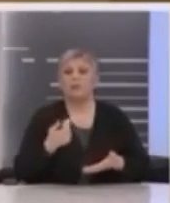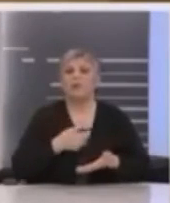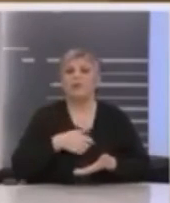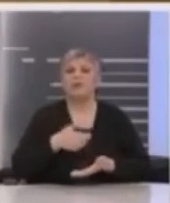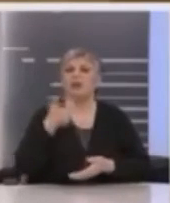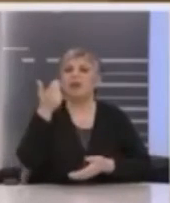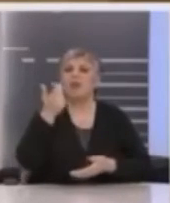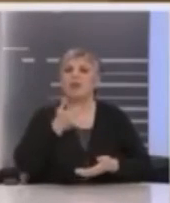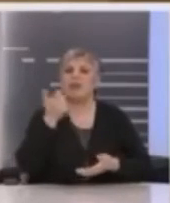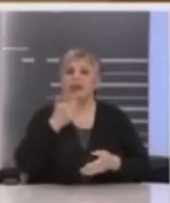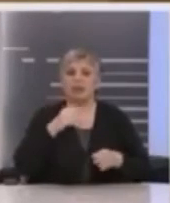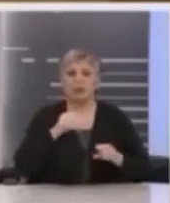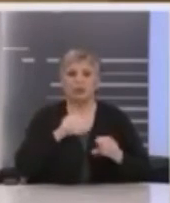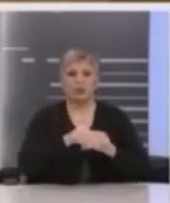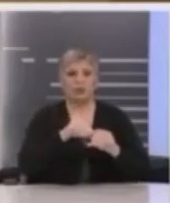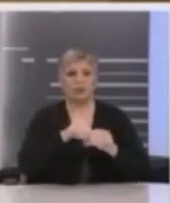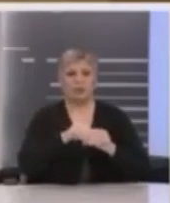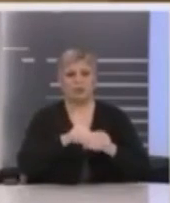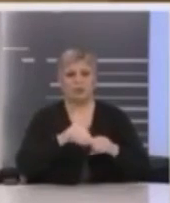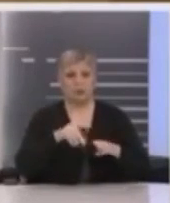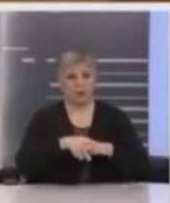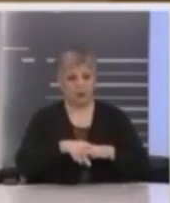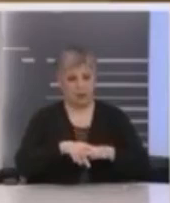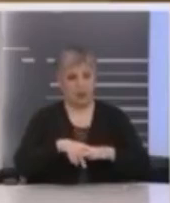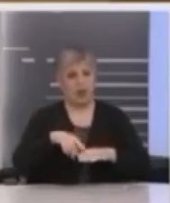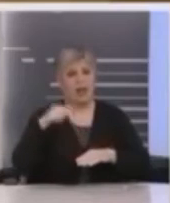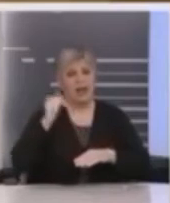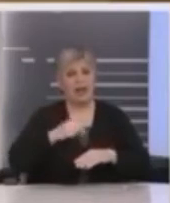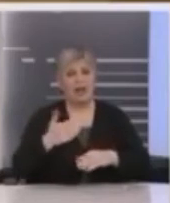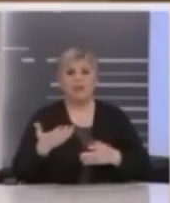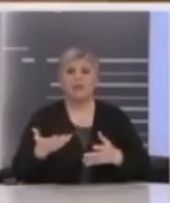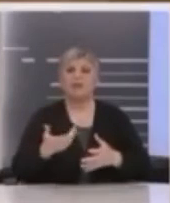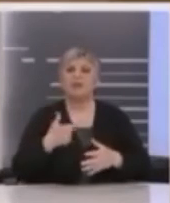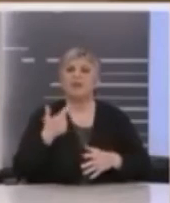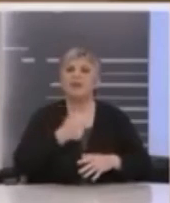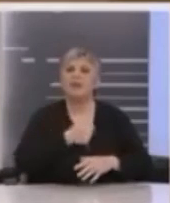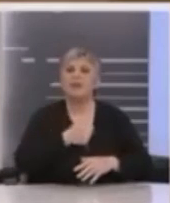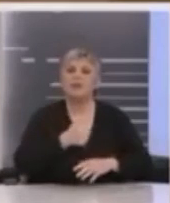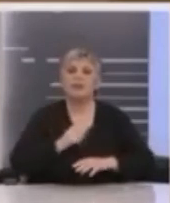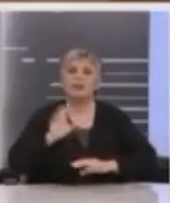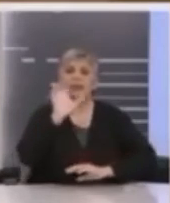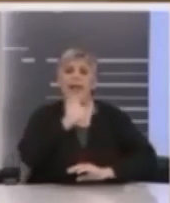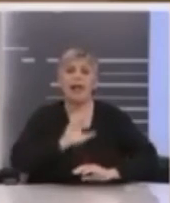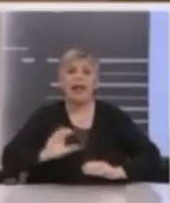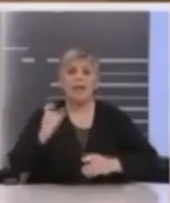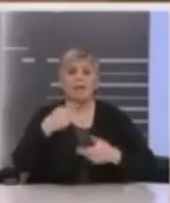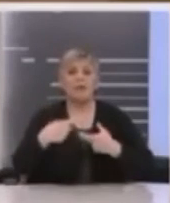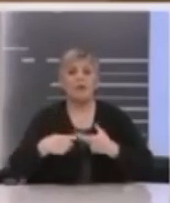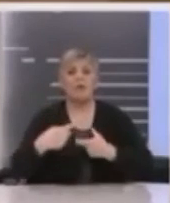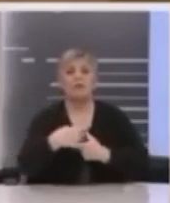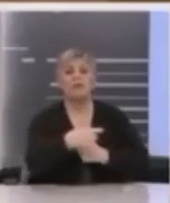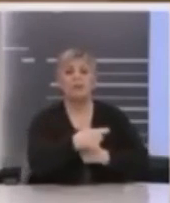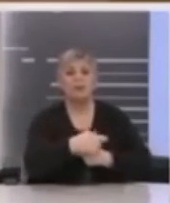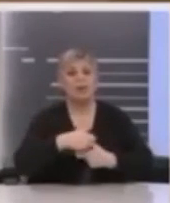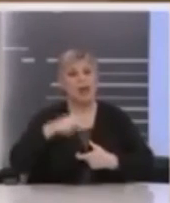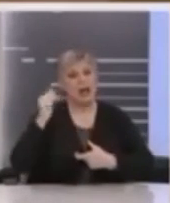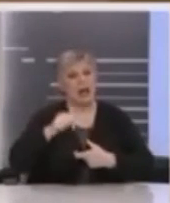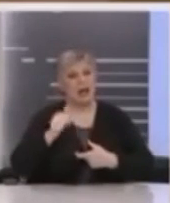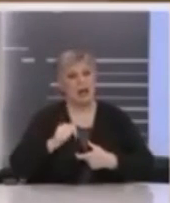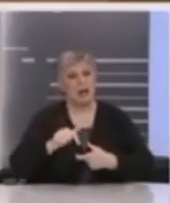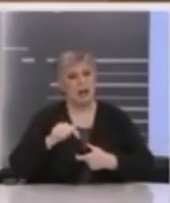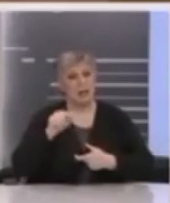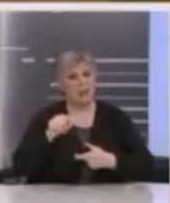Λέει, δεν θα έχουμε μια προληπτική πιστωτική γραμμή των Ευρωπαίων εταίρων στον ESM, θα έχουμε